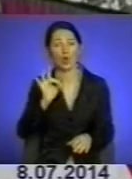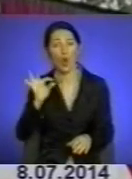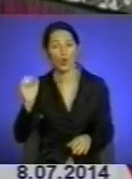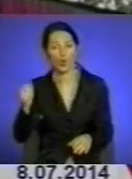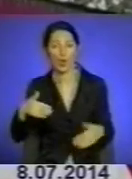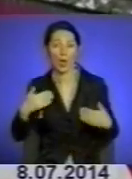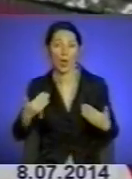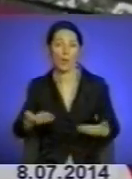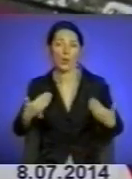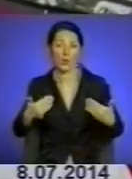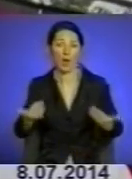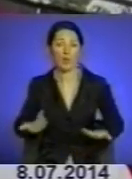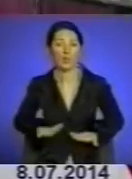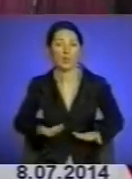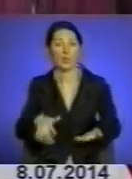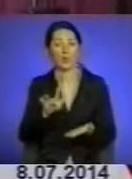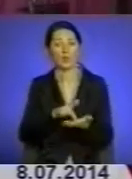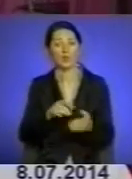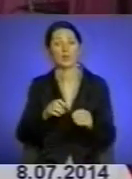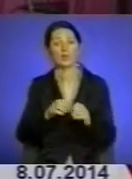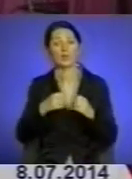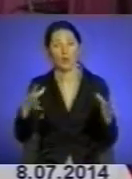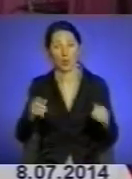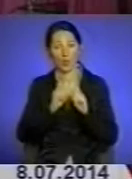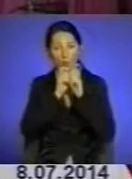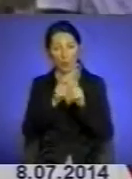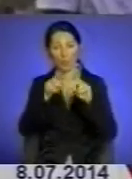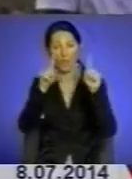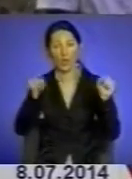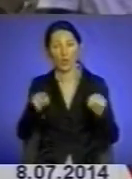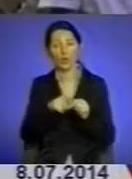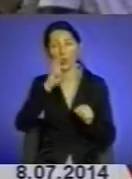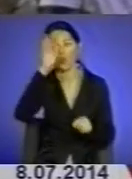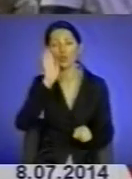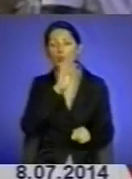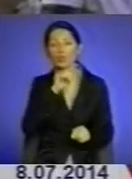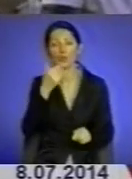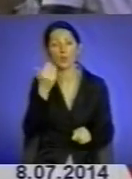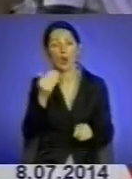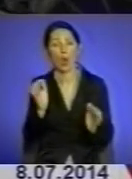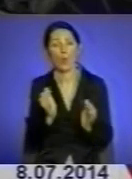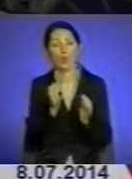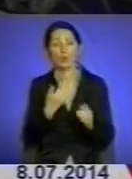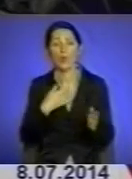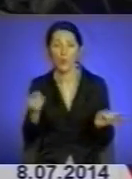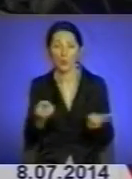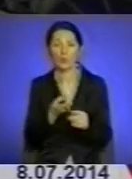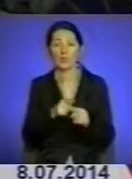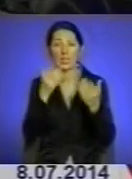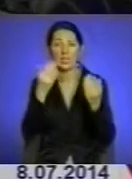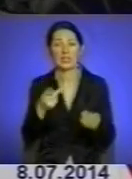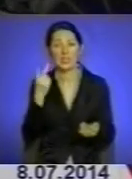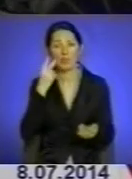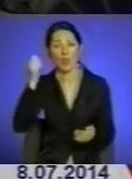міста зі святом і подарував ікону Божої Матері, аби вона їх оберігала. Нам потрібно в такі дні завжди пам'ятати, що ми